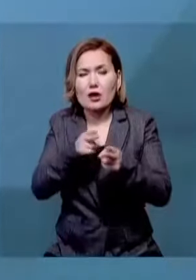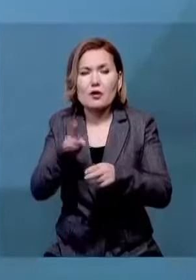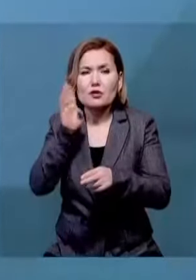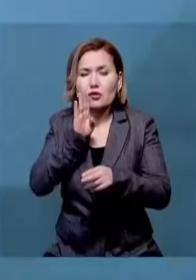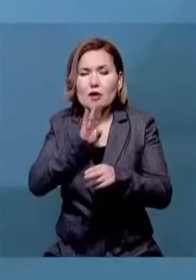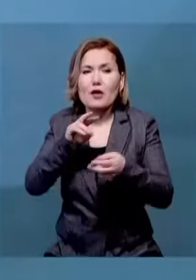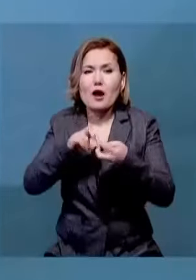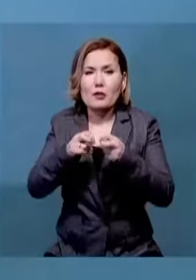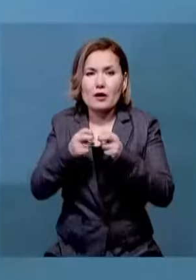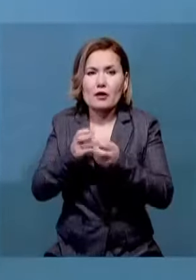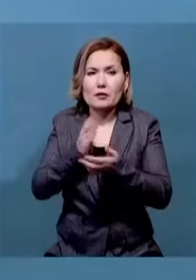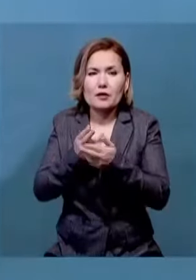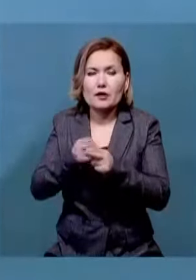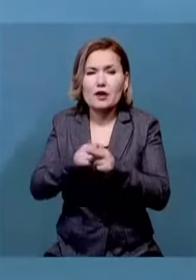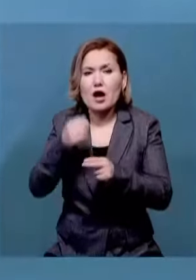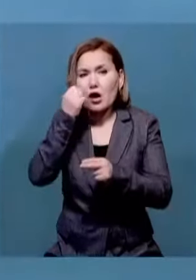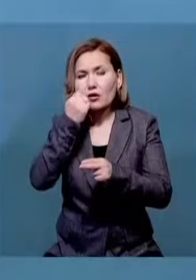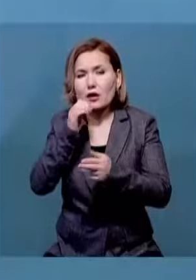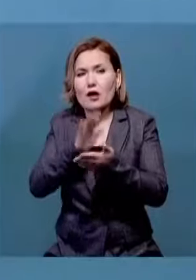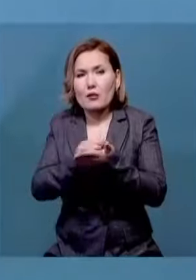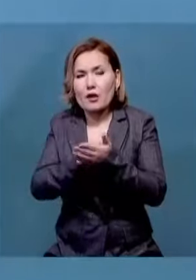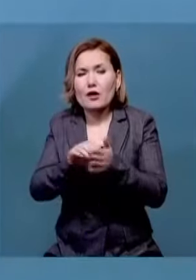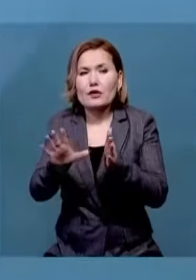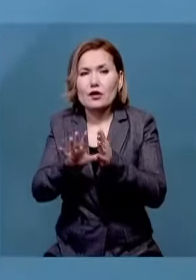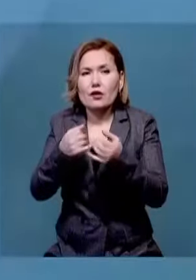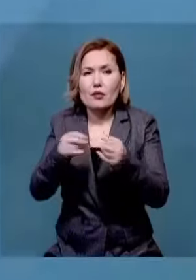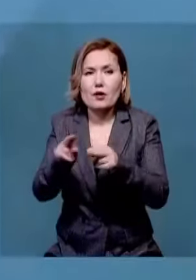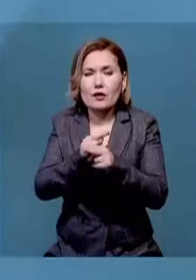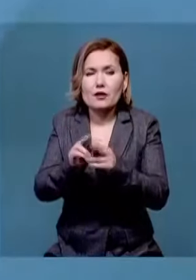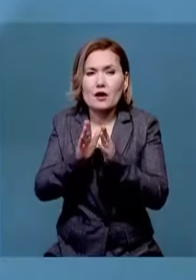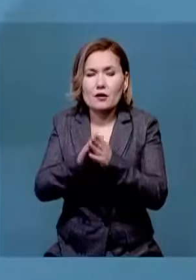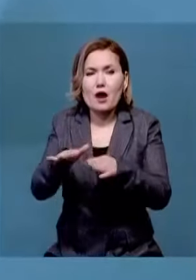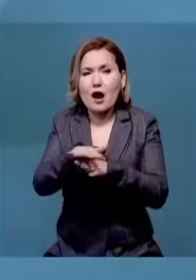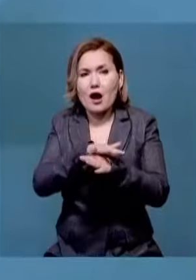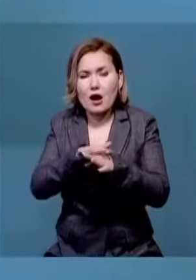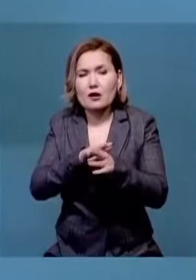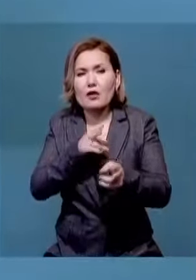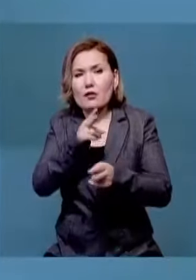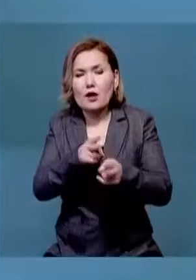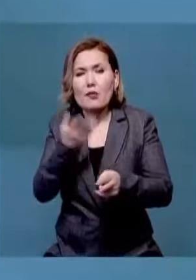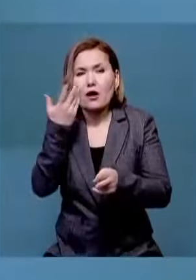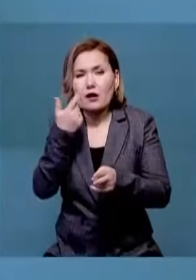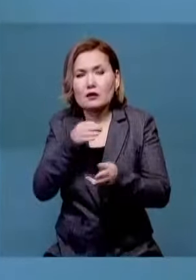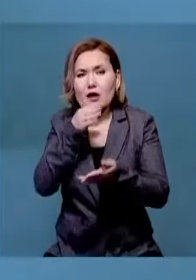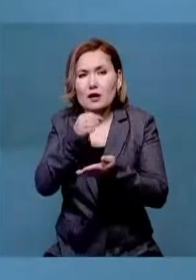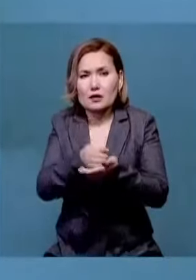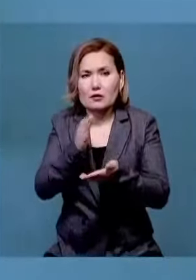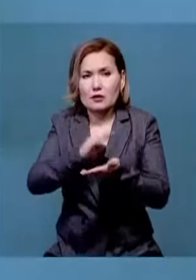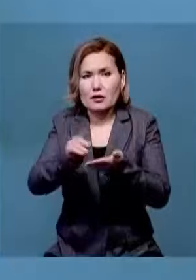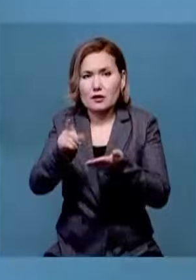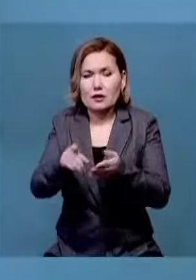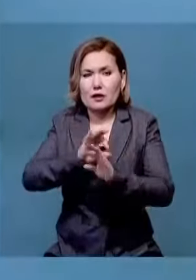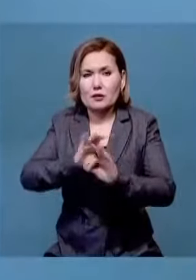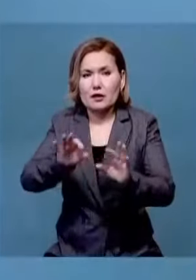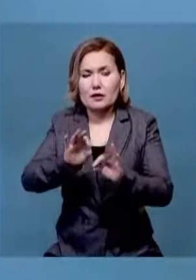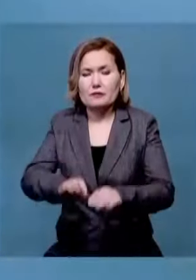да жиі тоқтап қалады екен. Тозығы жеткен желілерді жаңартуды сұраған тұрғындардың талабы қашан орындалмақ? Толығырақ тілші